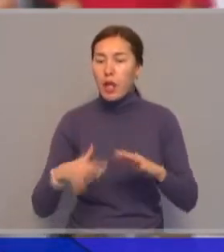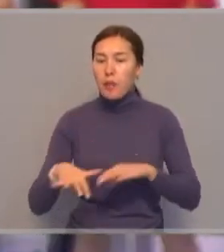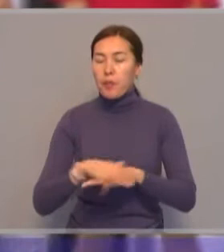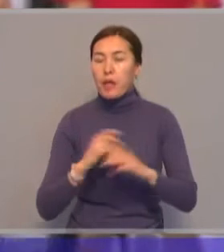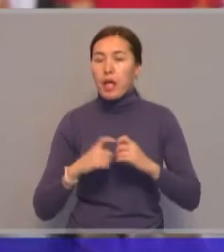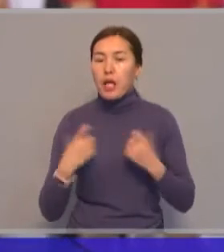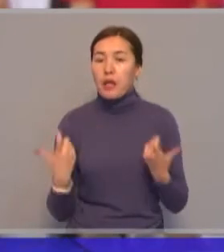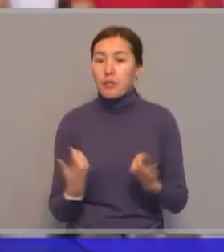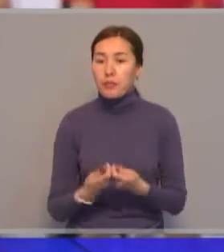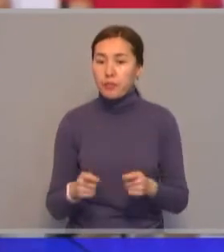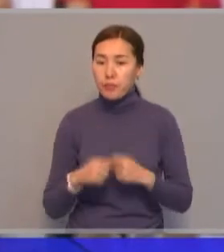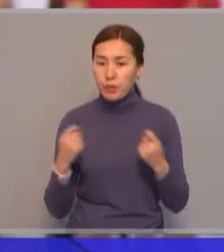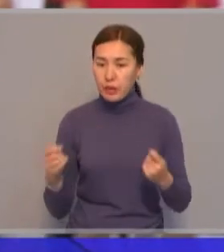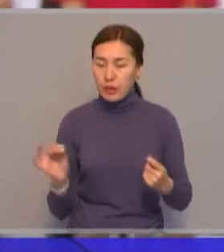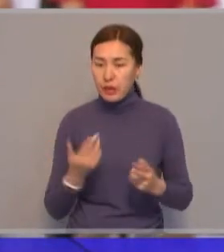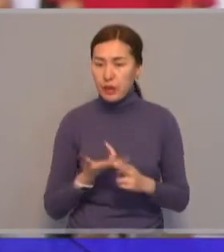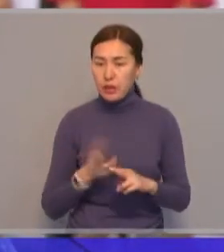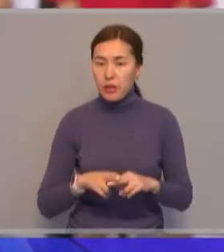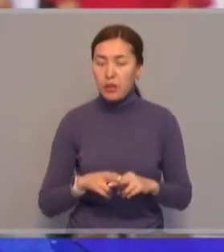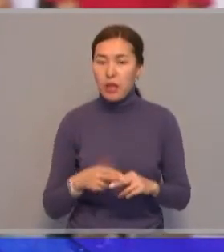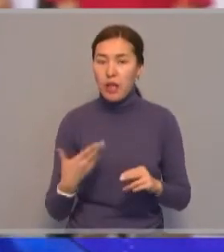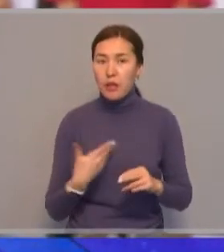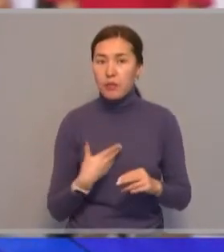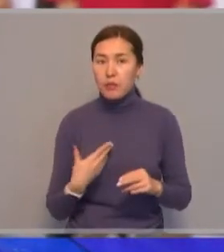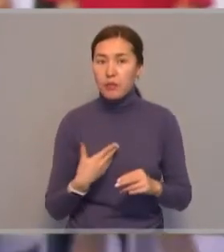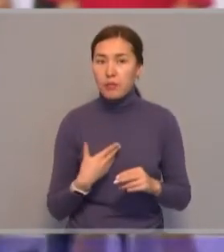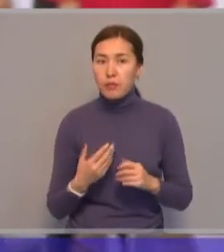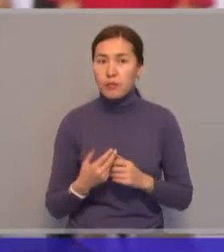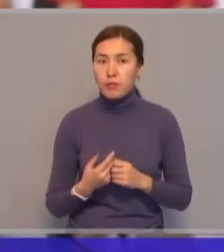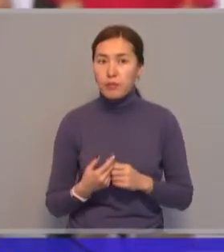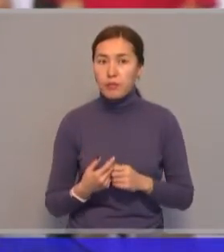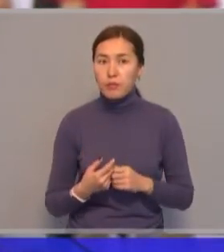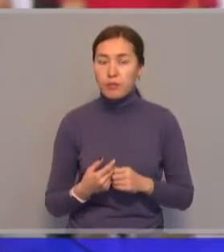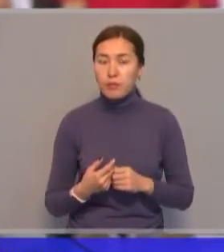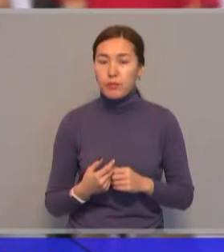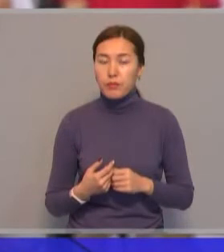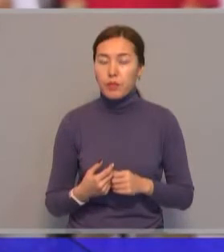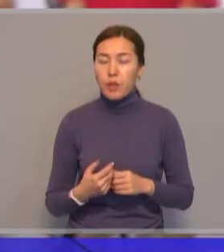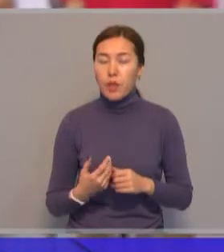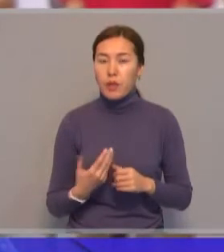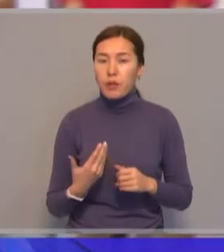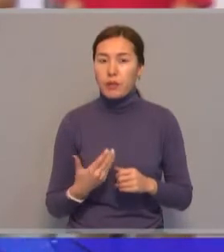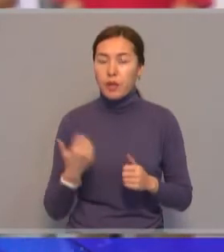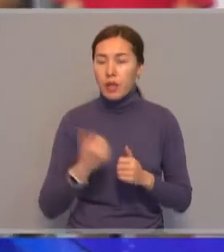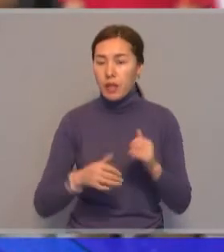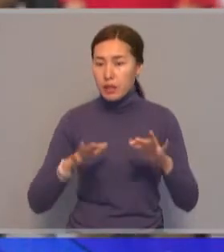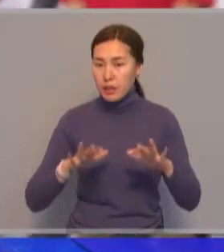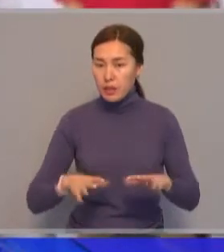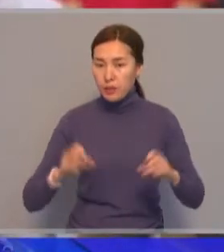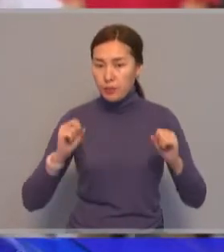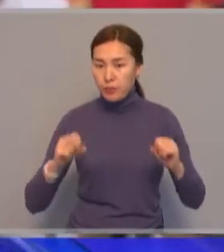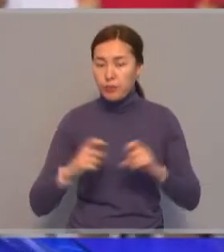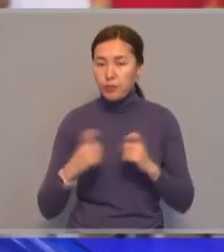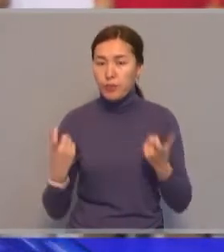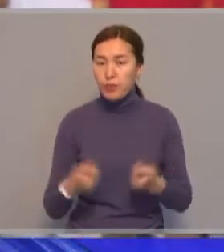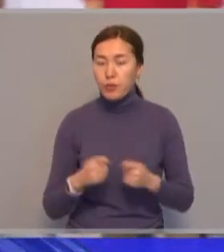алаңқайлар ашылды. Және де осындай біздің салауатты өмір салтын ұстануға әр жерде спорттық